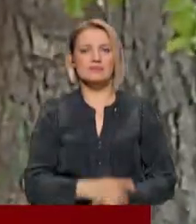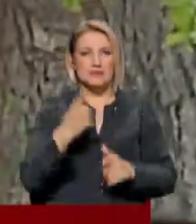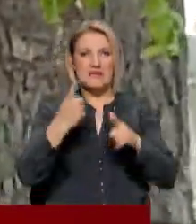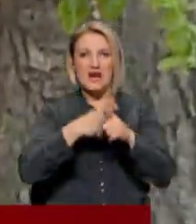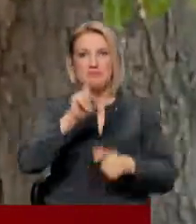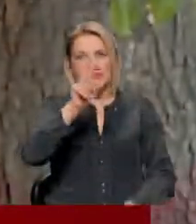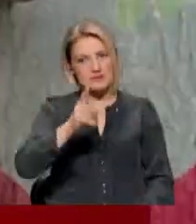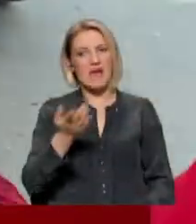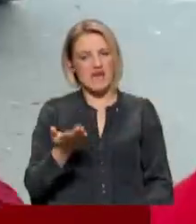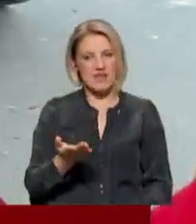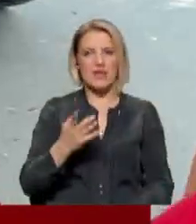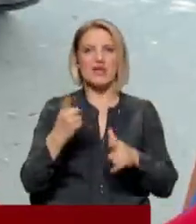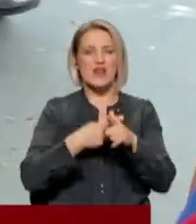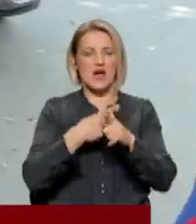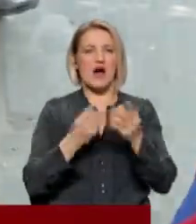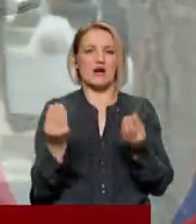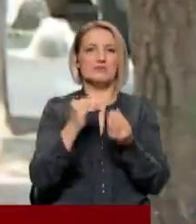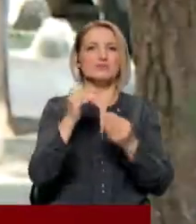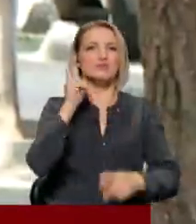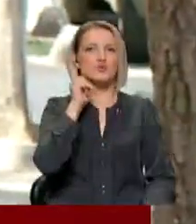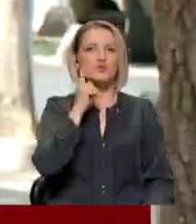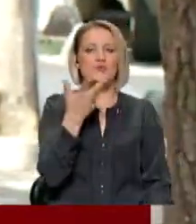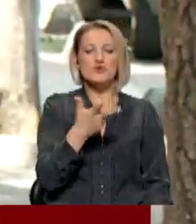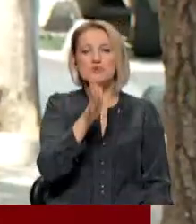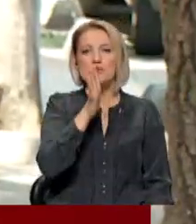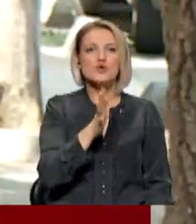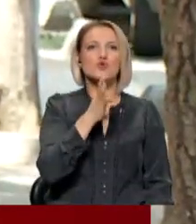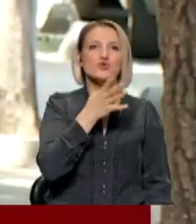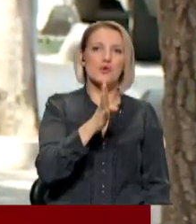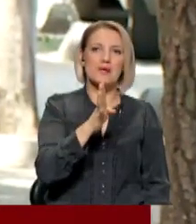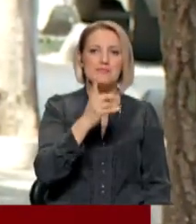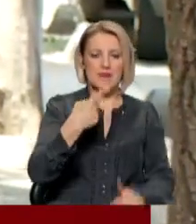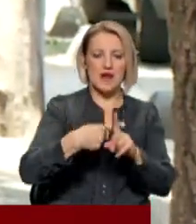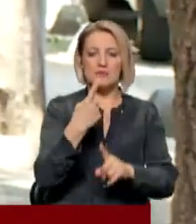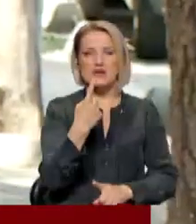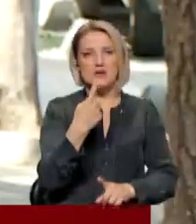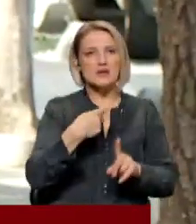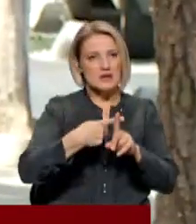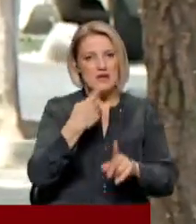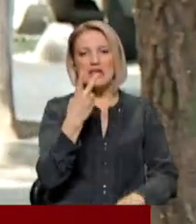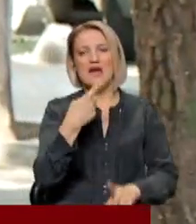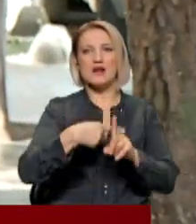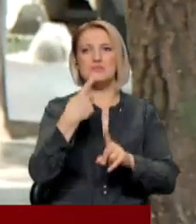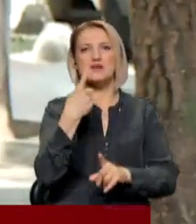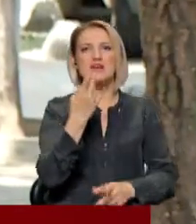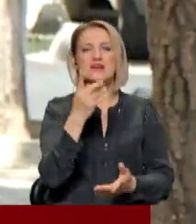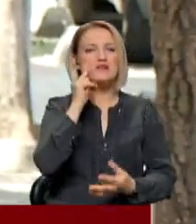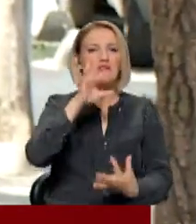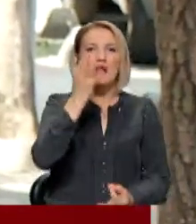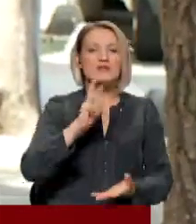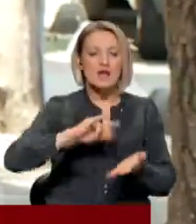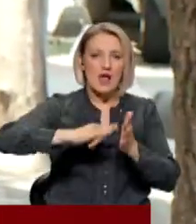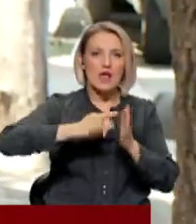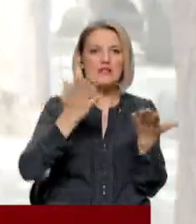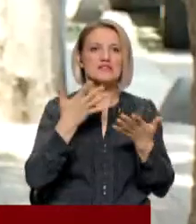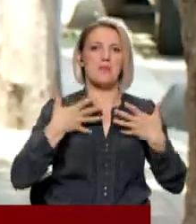Kiracı mısınız? Kiracıyım. Kira artışlarını da duydum. 3500-4000 liradan 1 artı 1, 2 artı 1'ler başlıyor. İnsanlar nasıl geçiniyor ben gerçekten